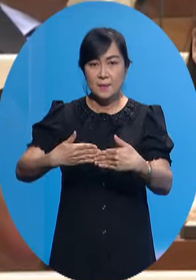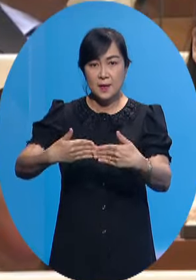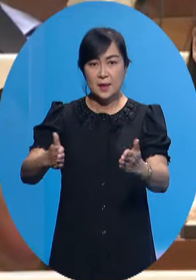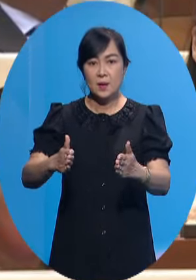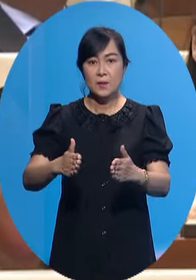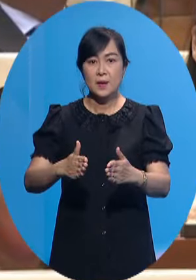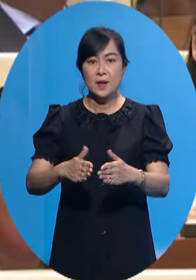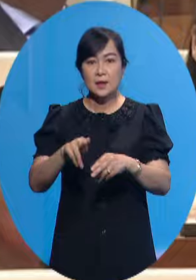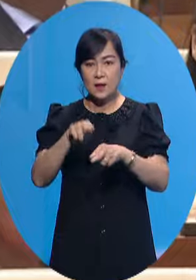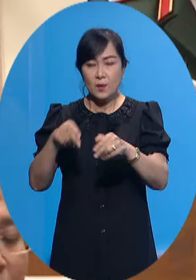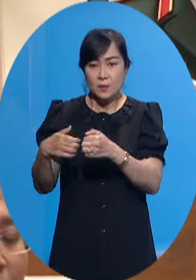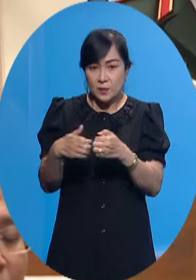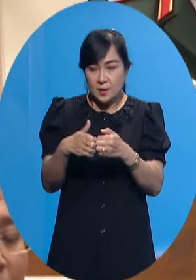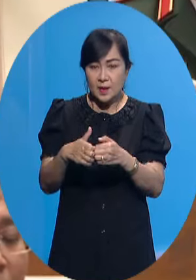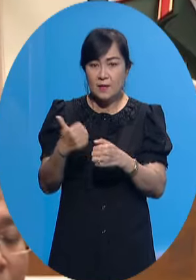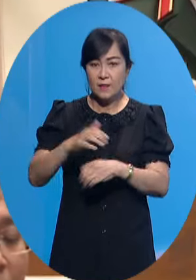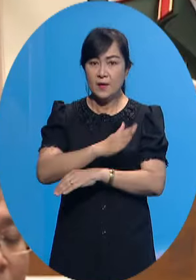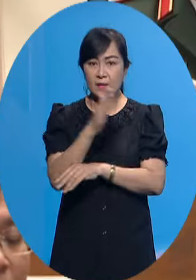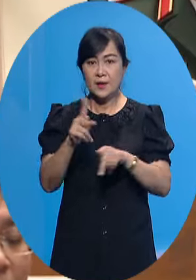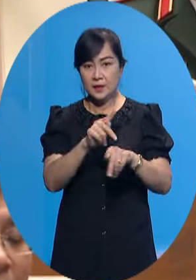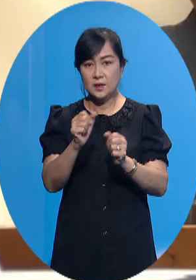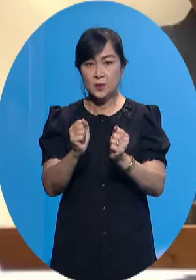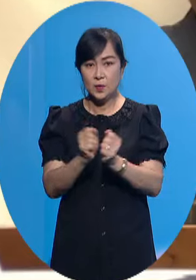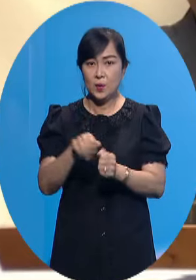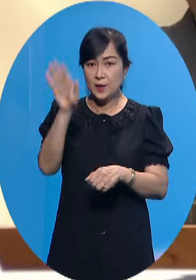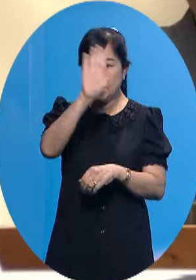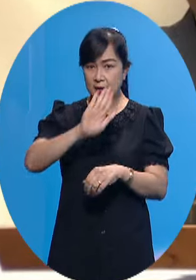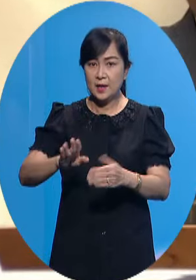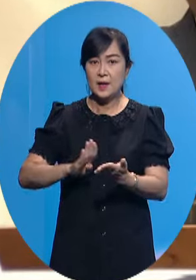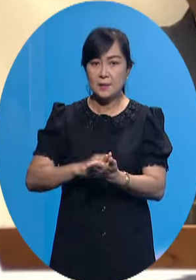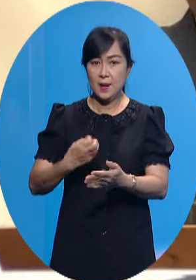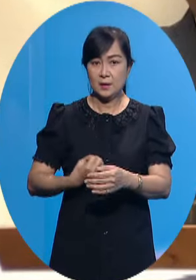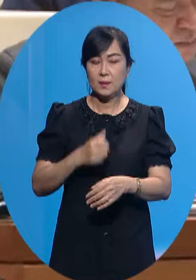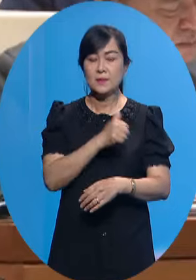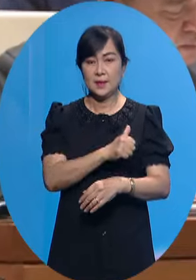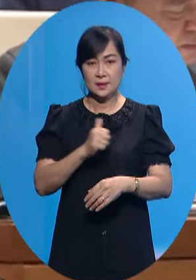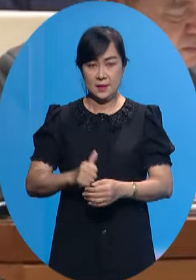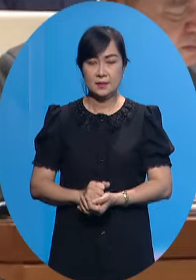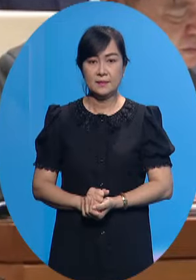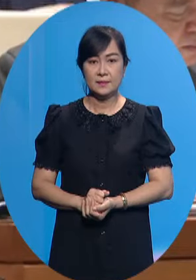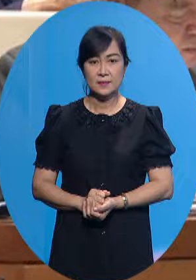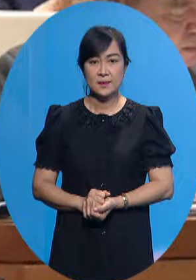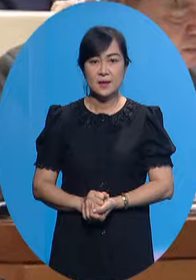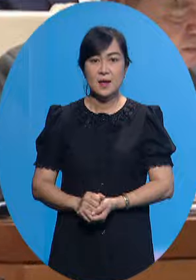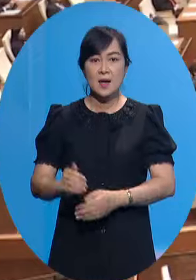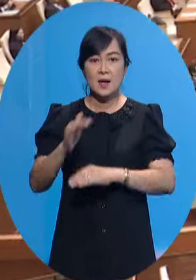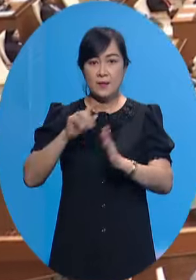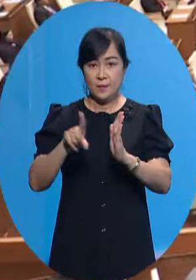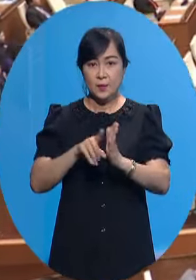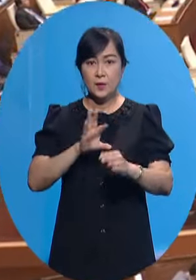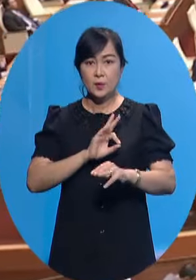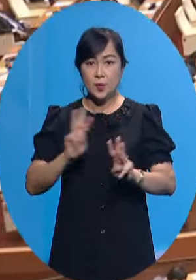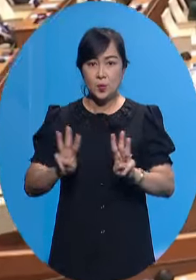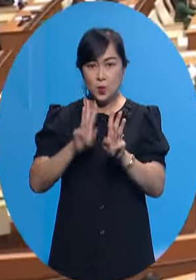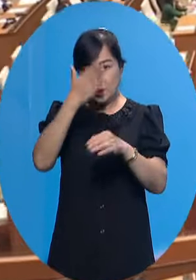khắc phục ca điểm nãn tất cả vì sự phát triển kinh tế xã hội của đất nước và đảm bảo đời sống của nhân dân về công tác lập pháp chủ tịch